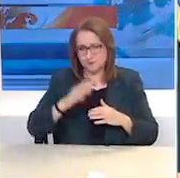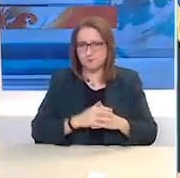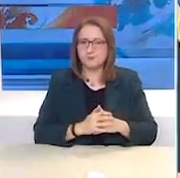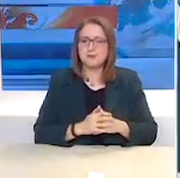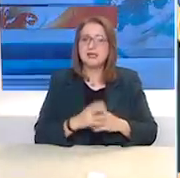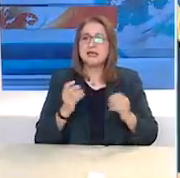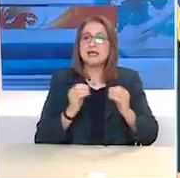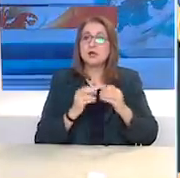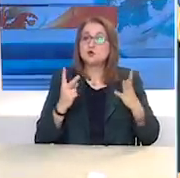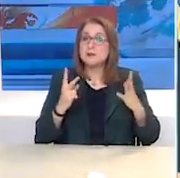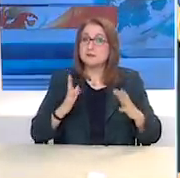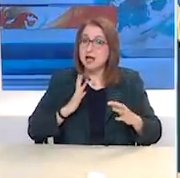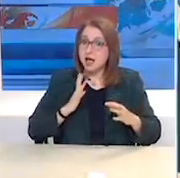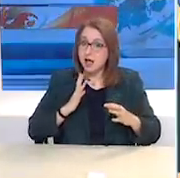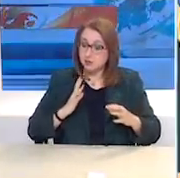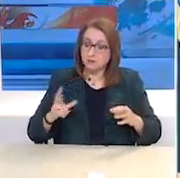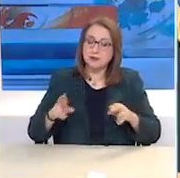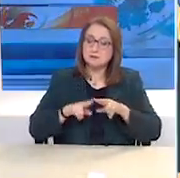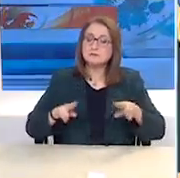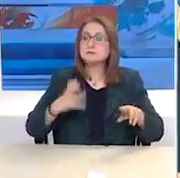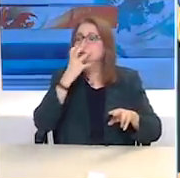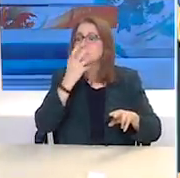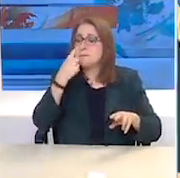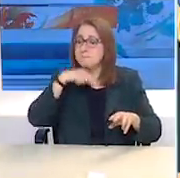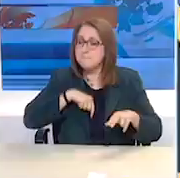27 ασθενείς έχουν εξέλθει από τις ΜΕΘ.